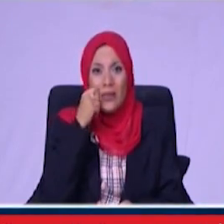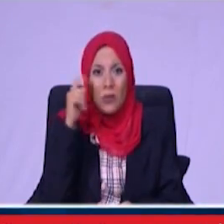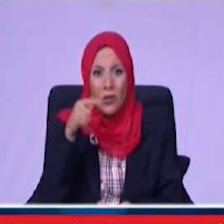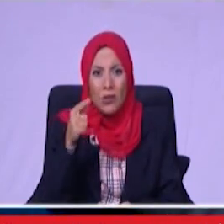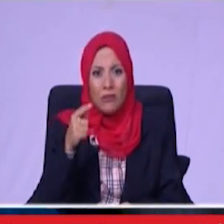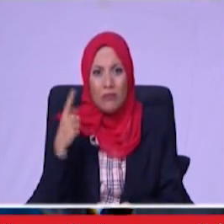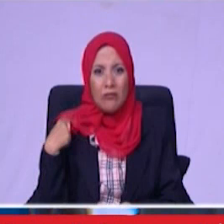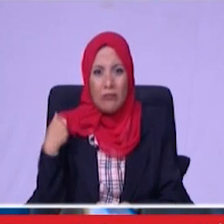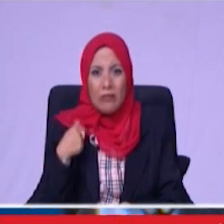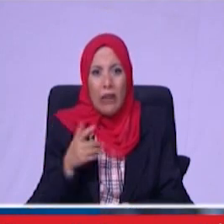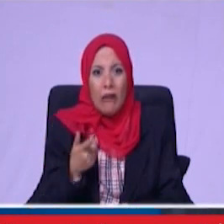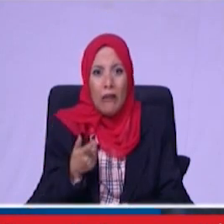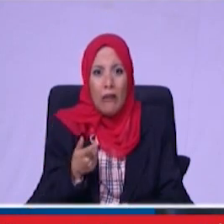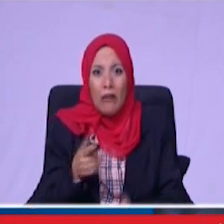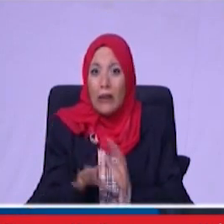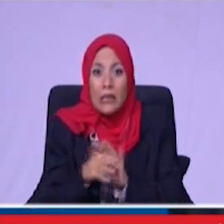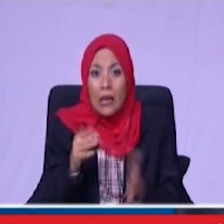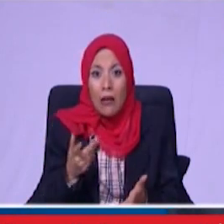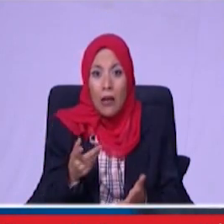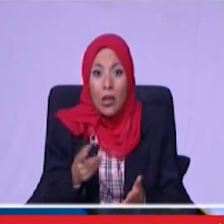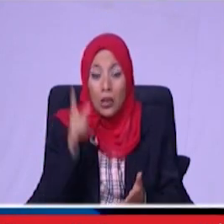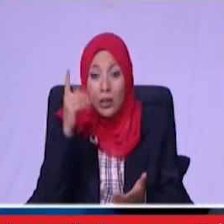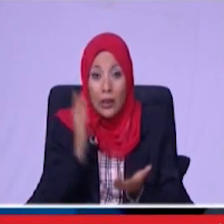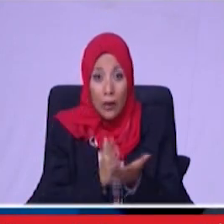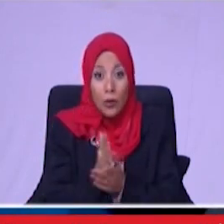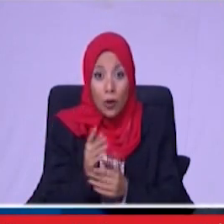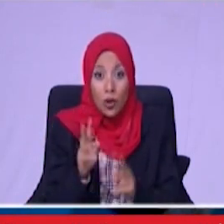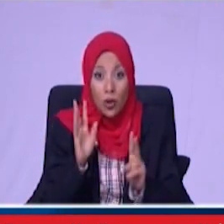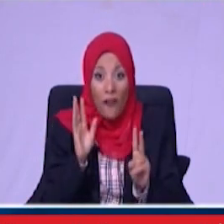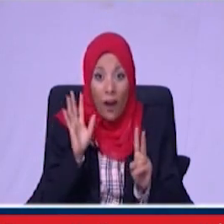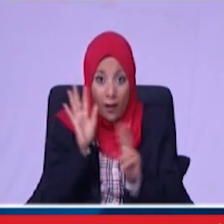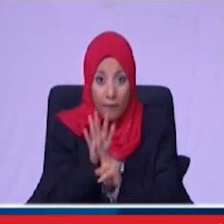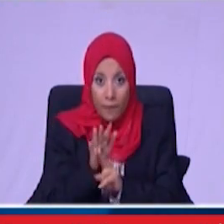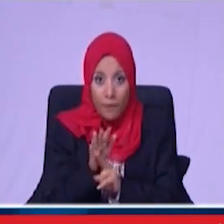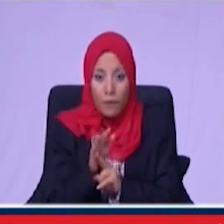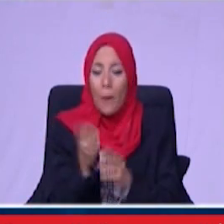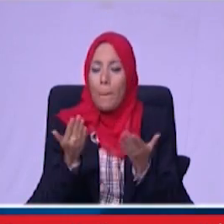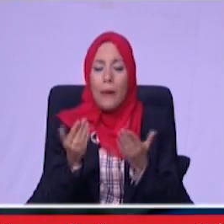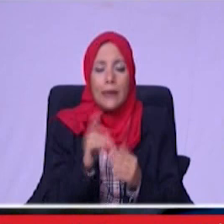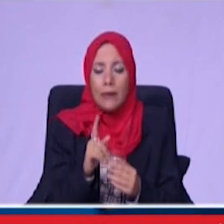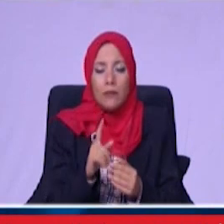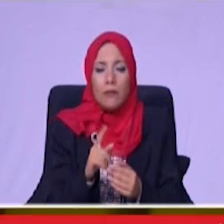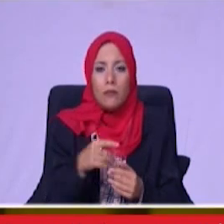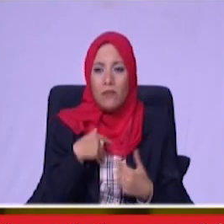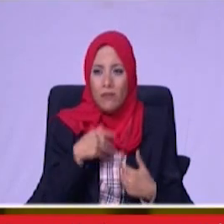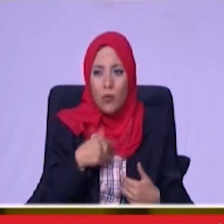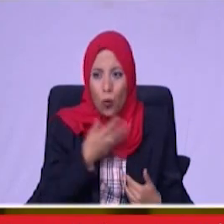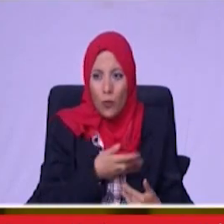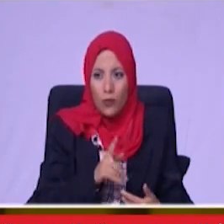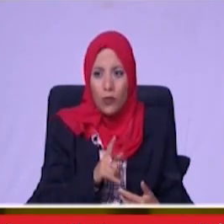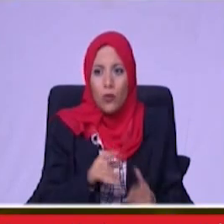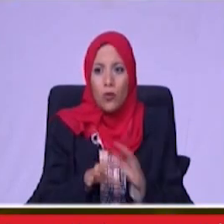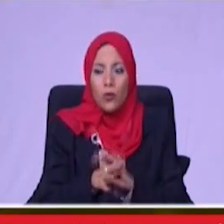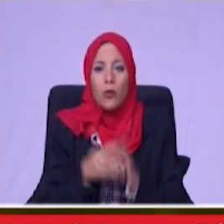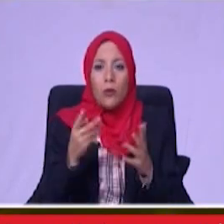حميم ولا شفيع الشفاعه المنفيه الشفاعه بدون اذن وبدون رضا والشفاعه من